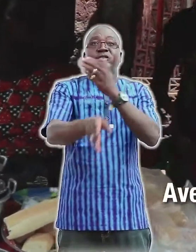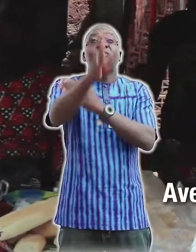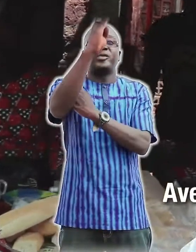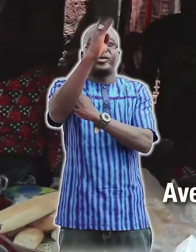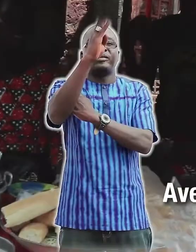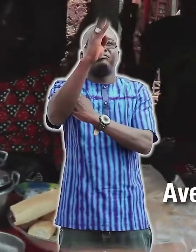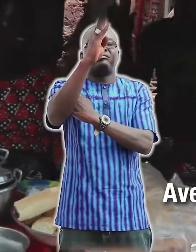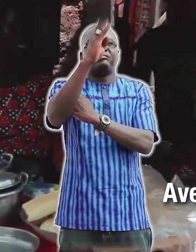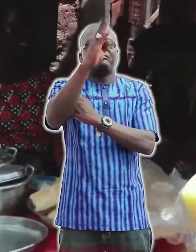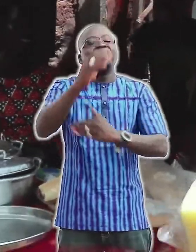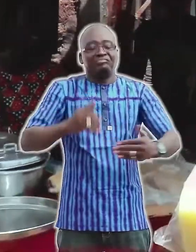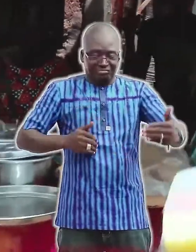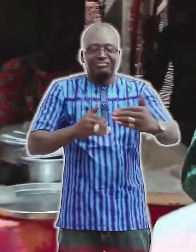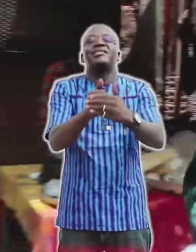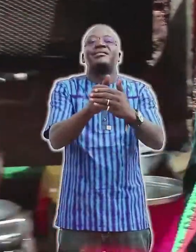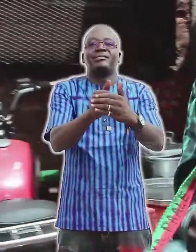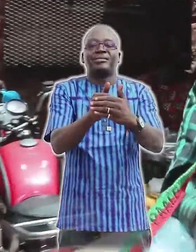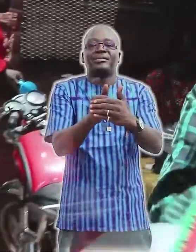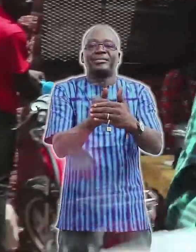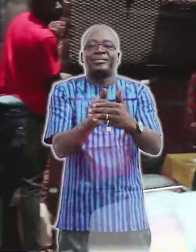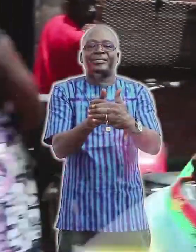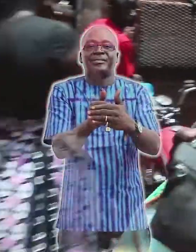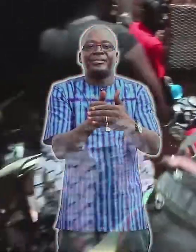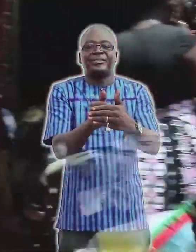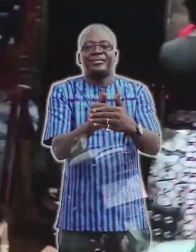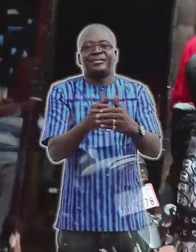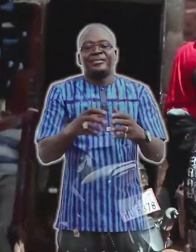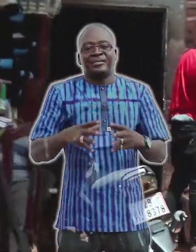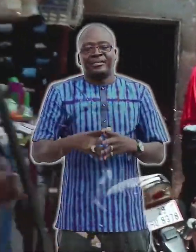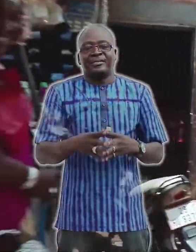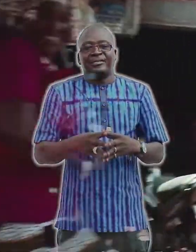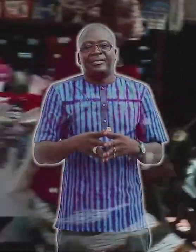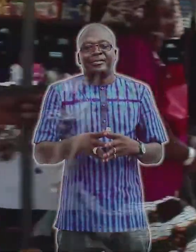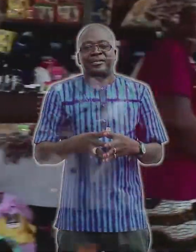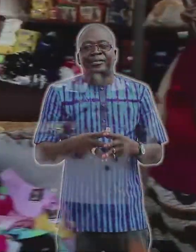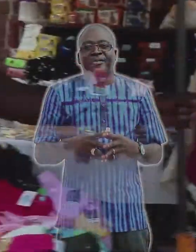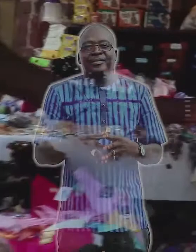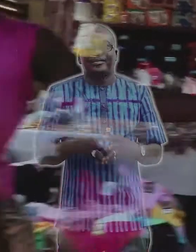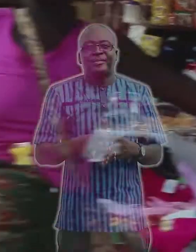de Dieu, j'y arriverai.